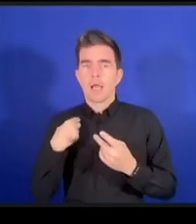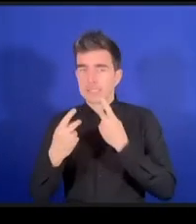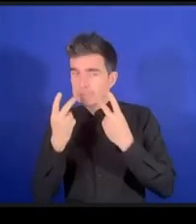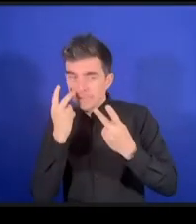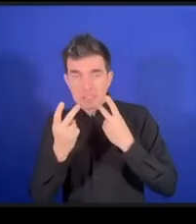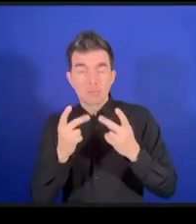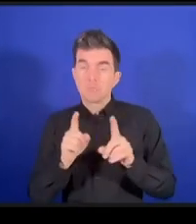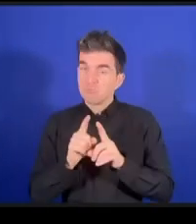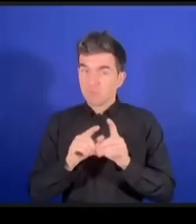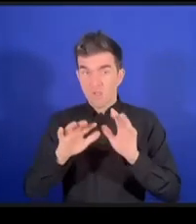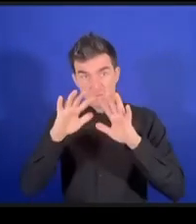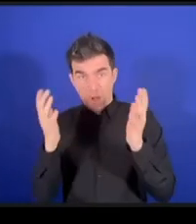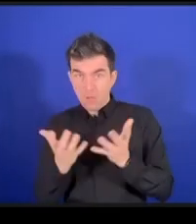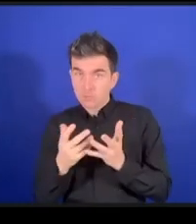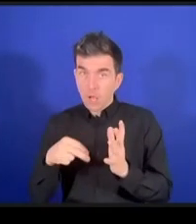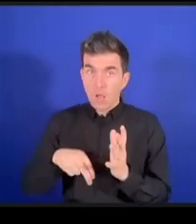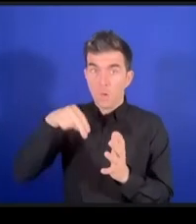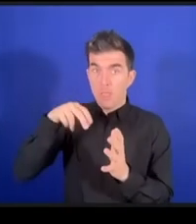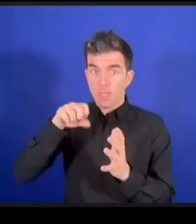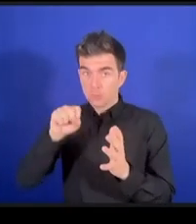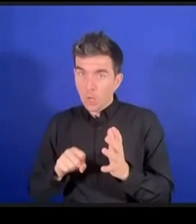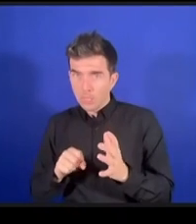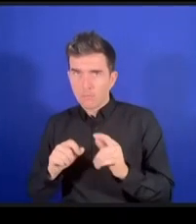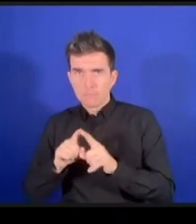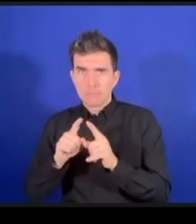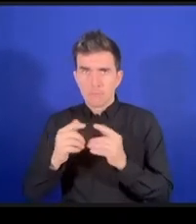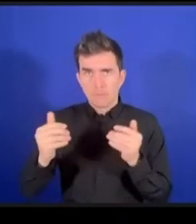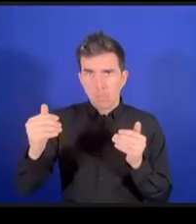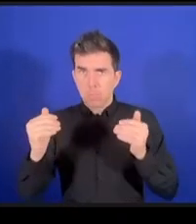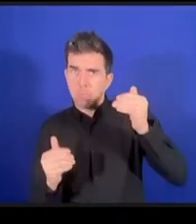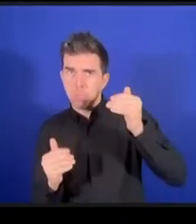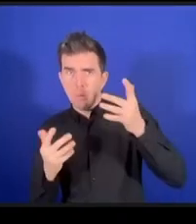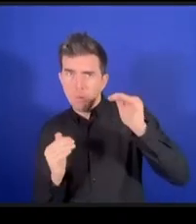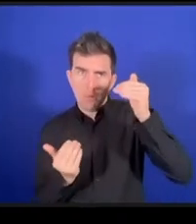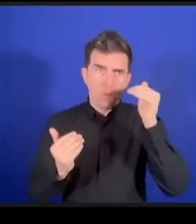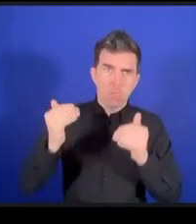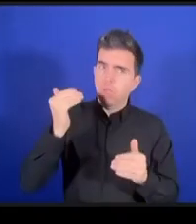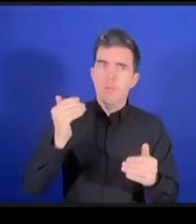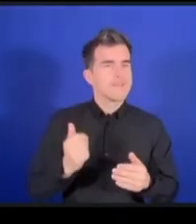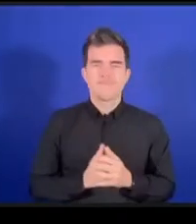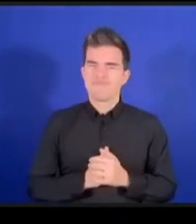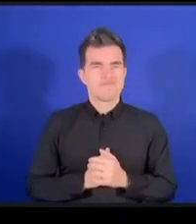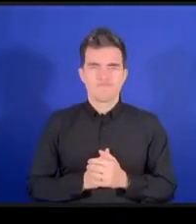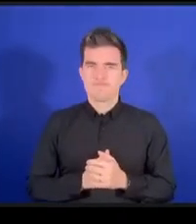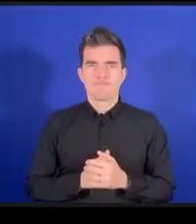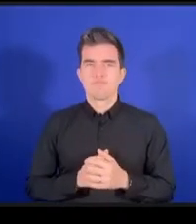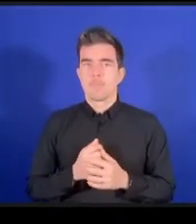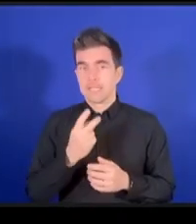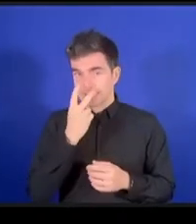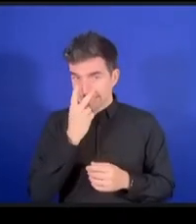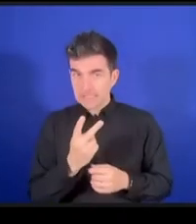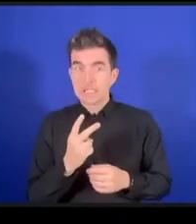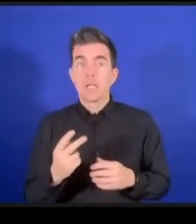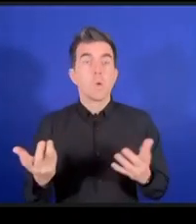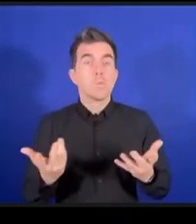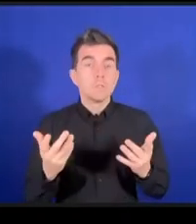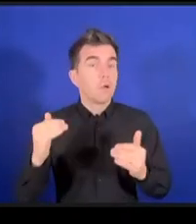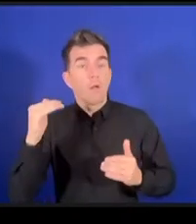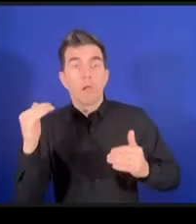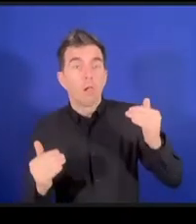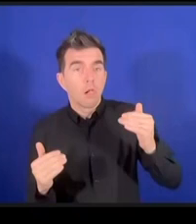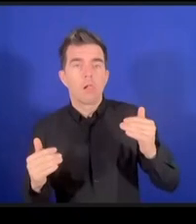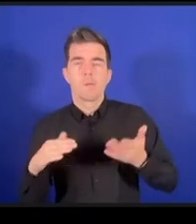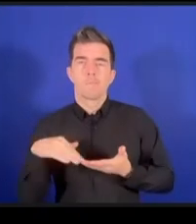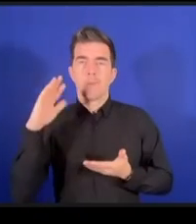разрыв может существовать и внутри тех же стран севера когда есть новейшие технологии но